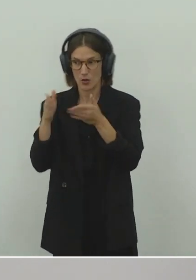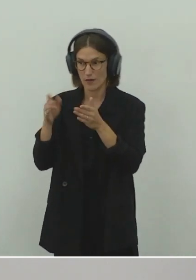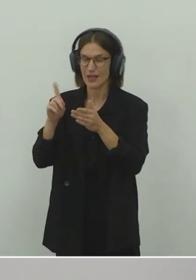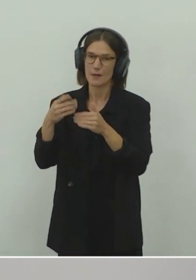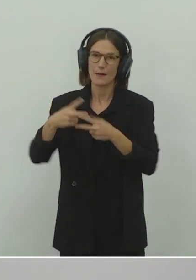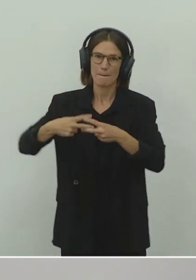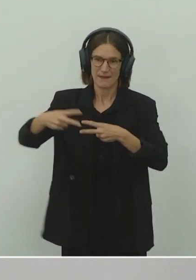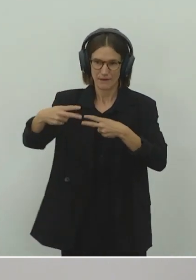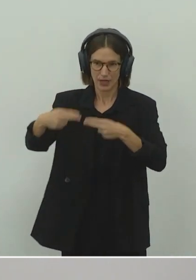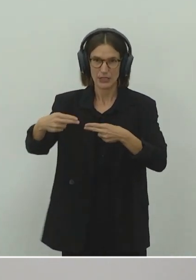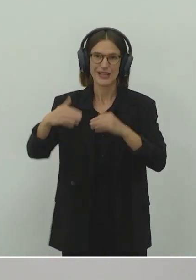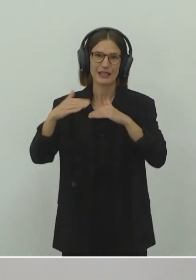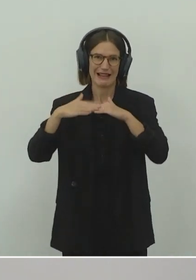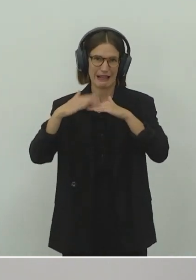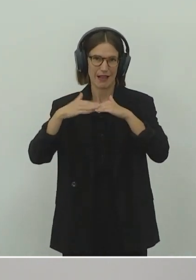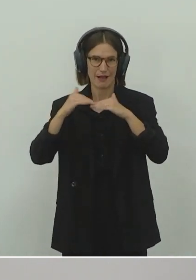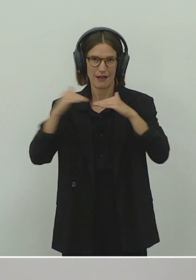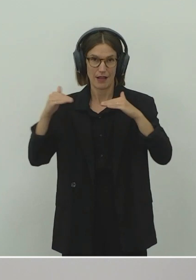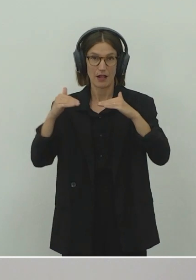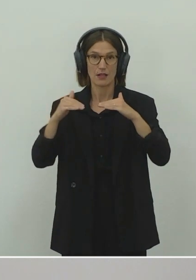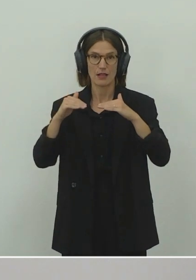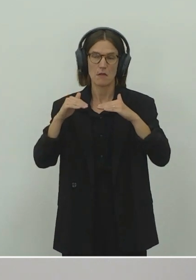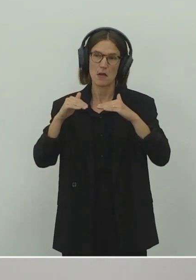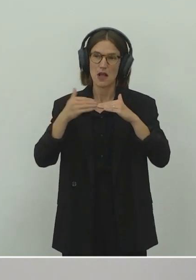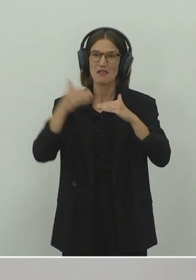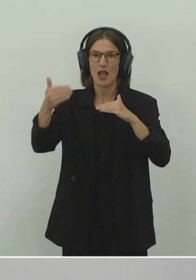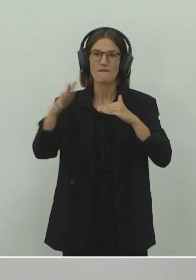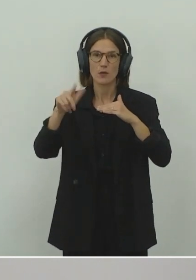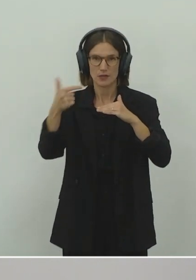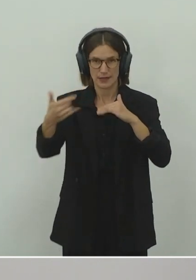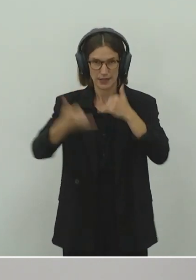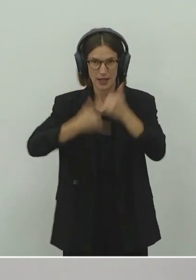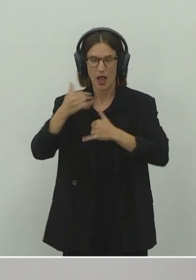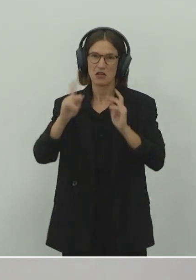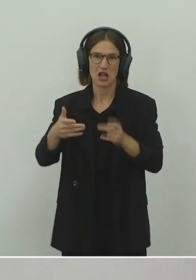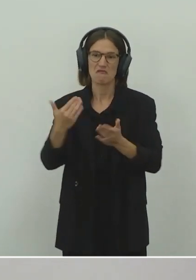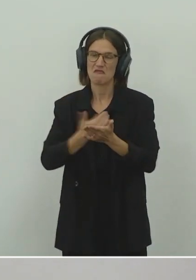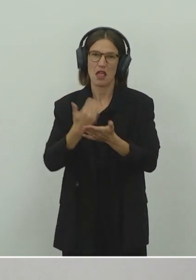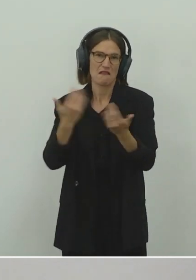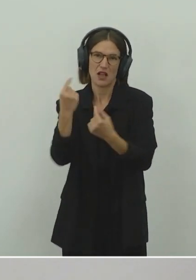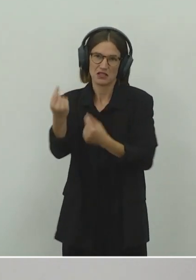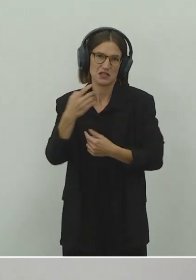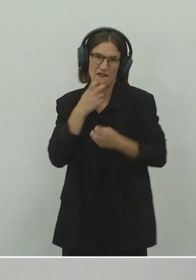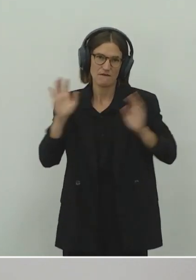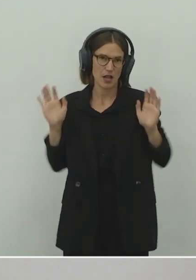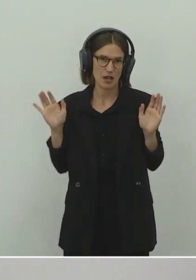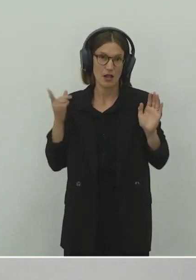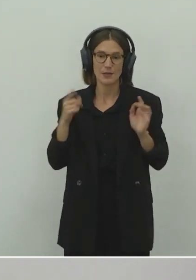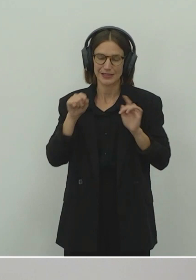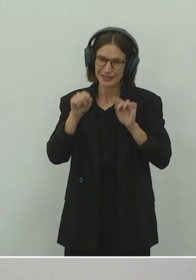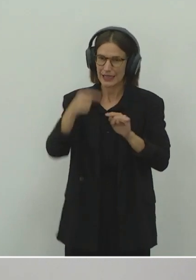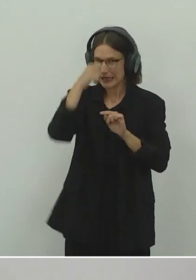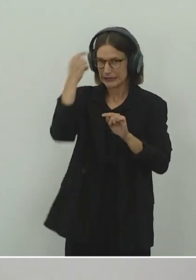Mieten gedeckelt, aber nach 25 Jahren können viele verlangen, was sie wollen. Also da wäre es sinnvoll, einen Vorrang für die